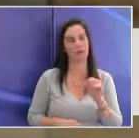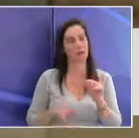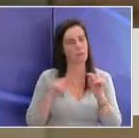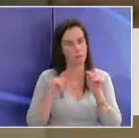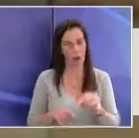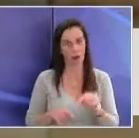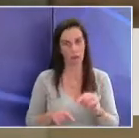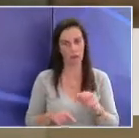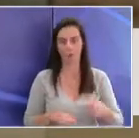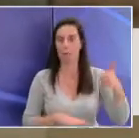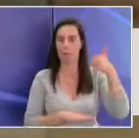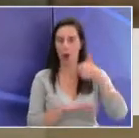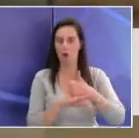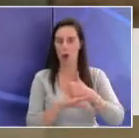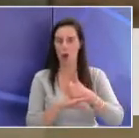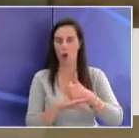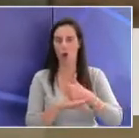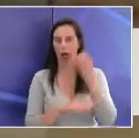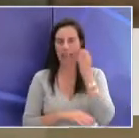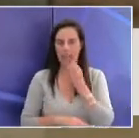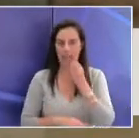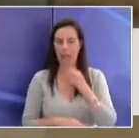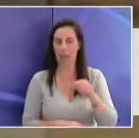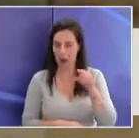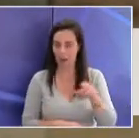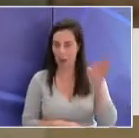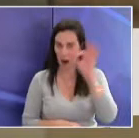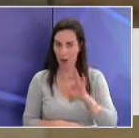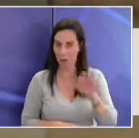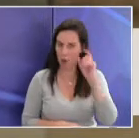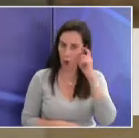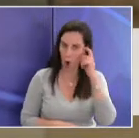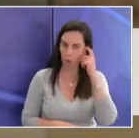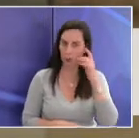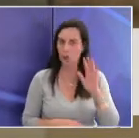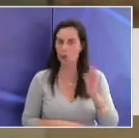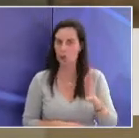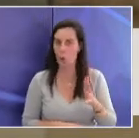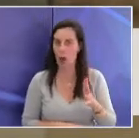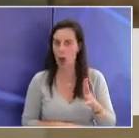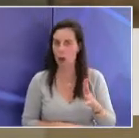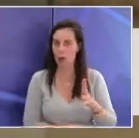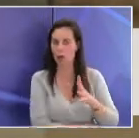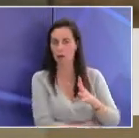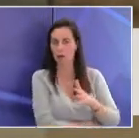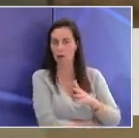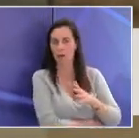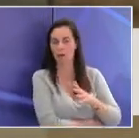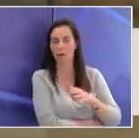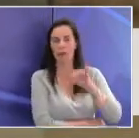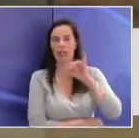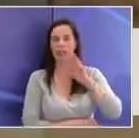כמובן, כשבראשה עומד אריה דרעי. אתם עדיין מוטרדים מאפשרות שאלי